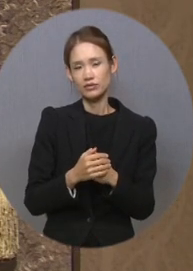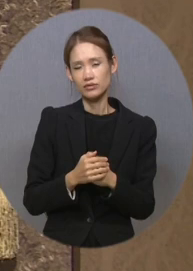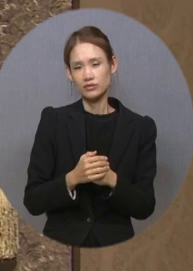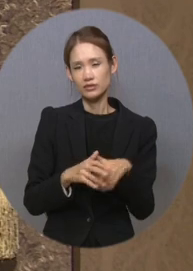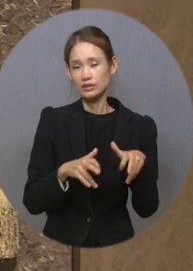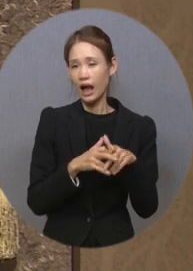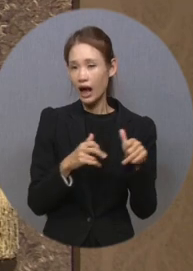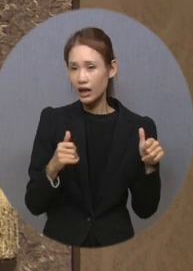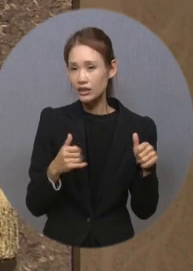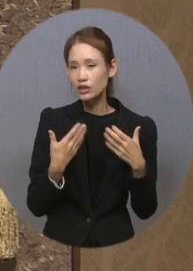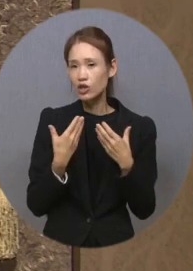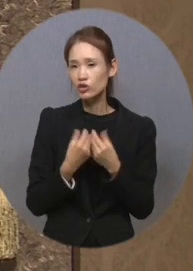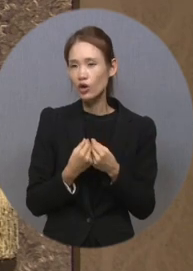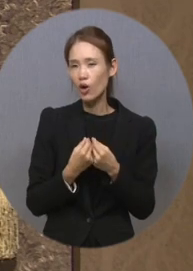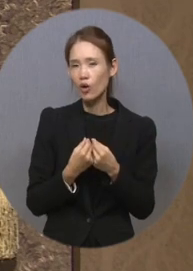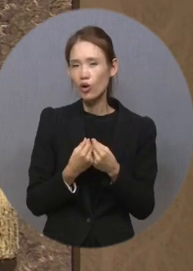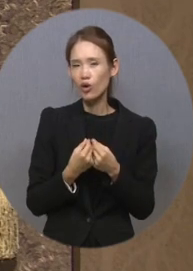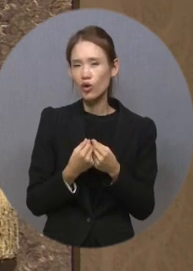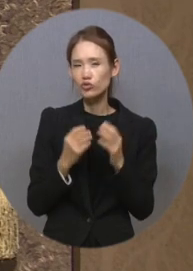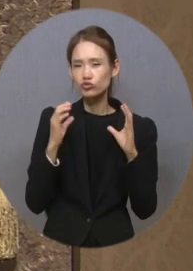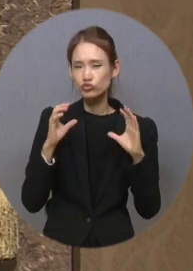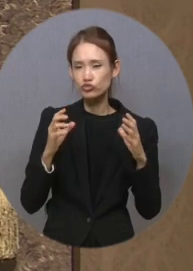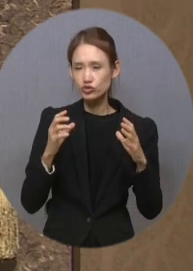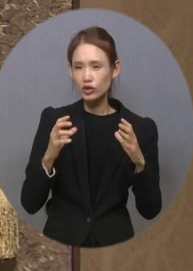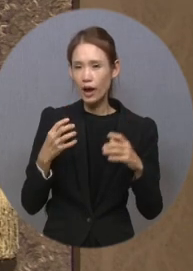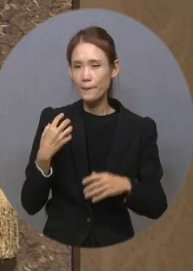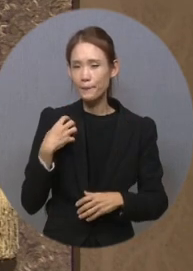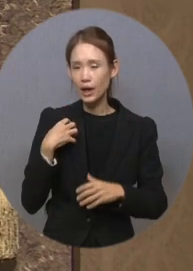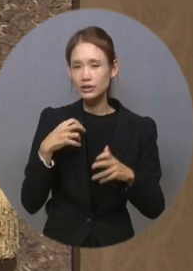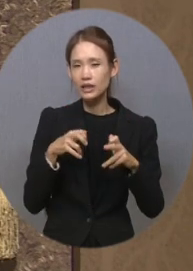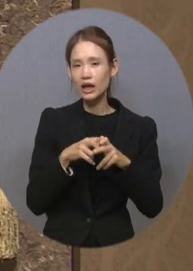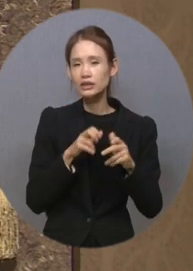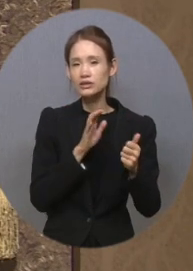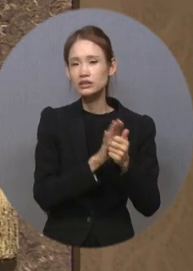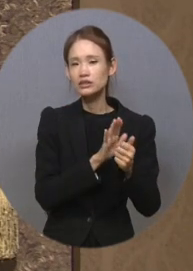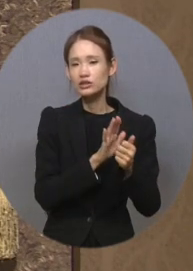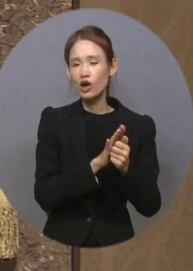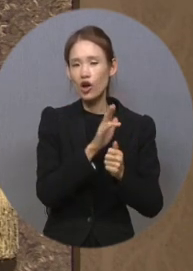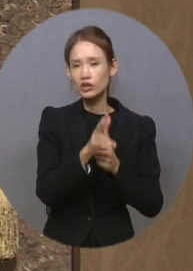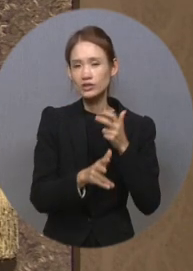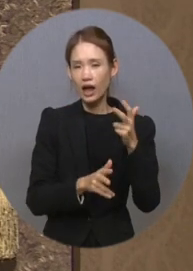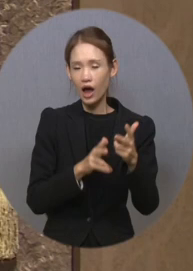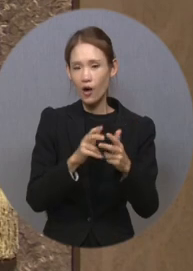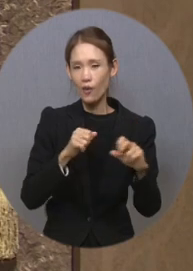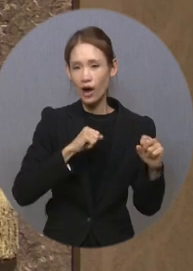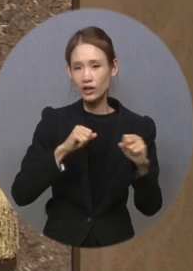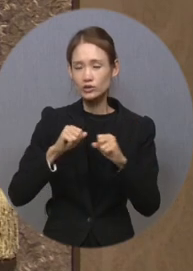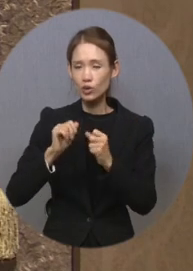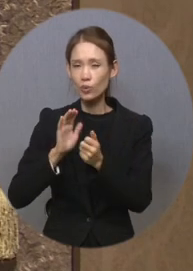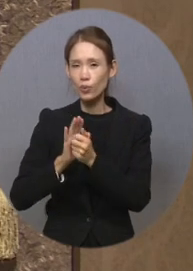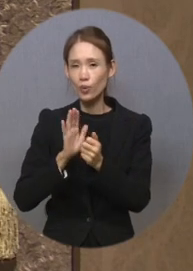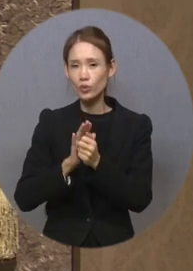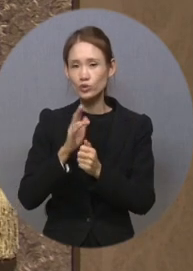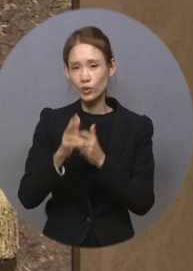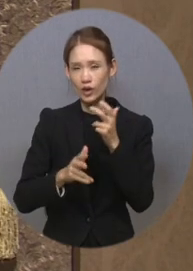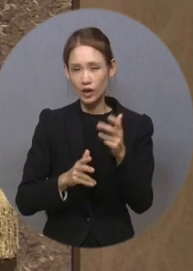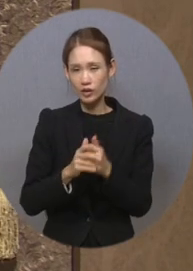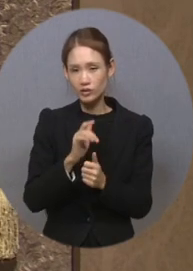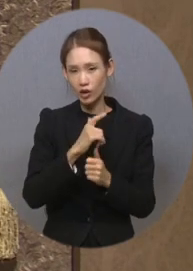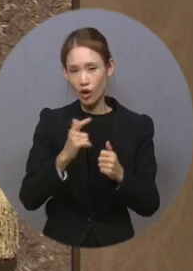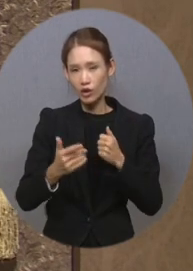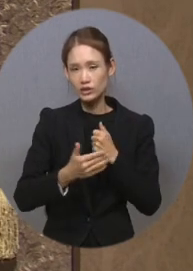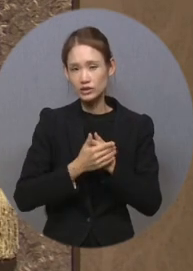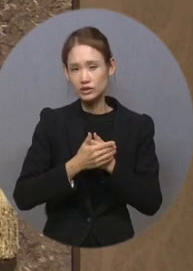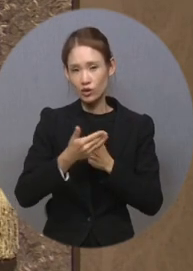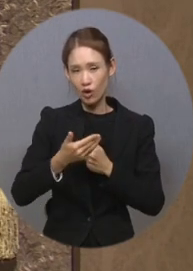장애인들 경우는 뭐 국가가 하는 그런 장애인 지원 사업, 뭐 활동 보조 사업, 각종 우리 장애인 시설에서 지원하는